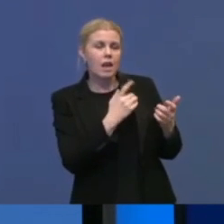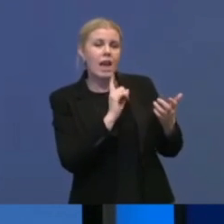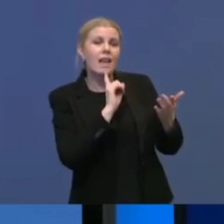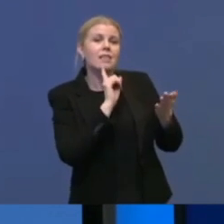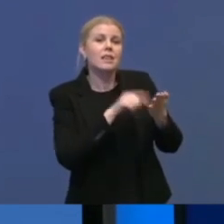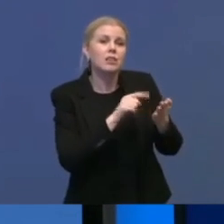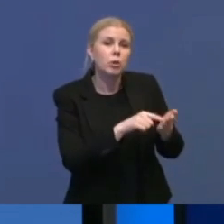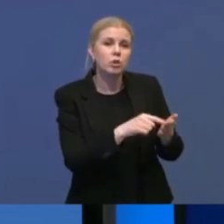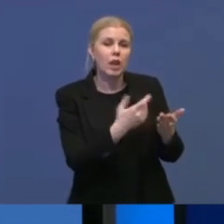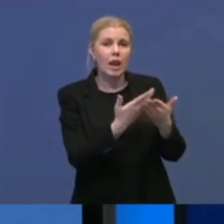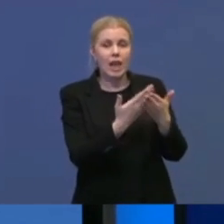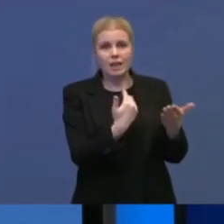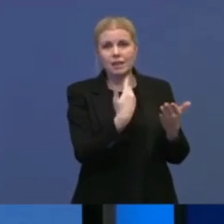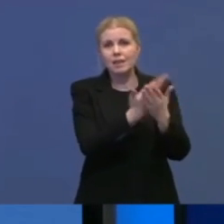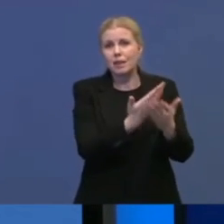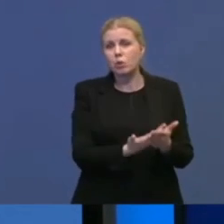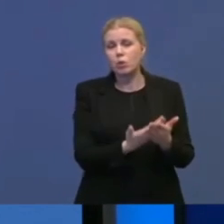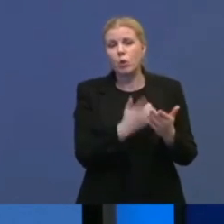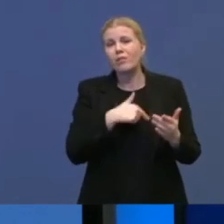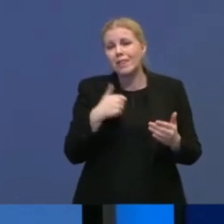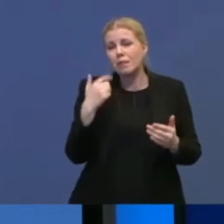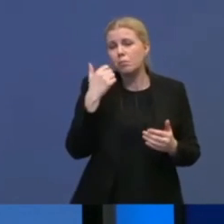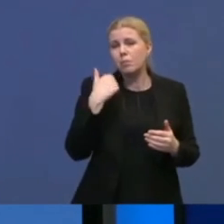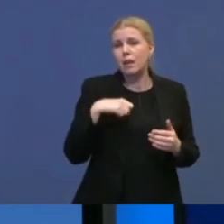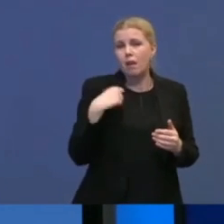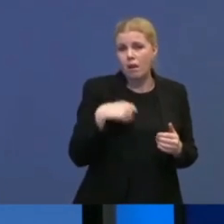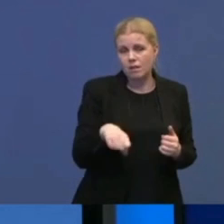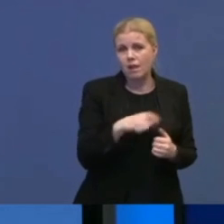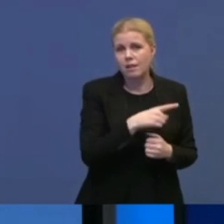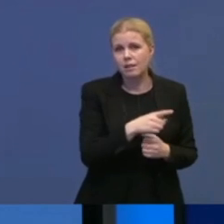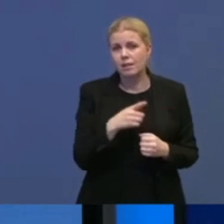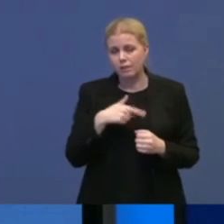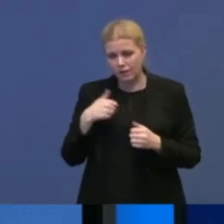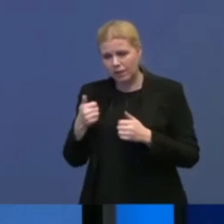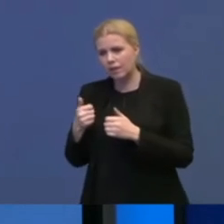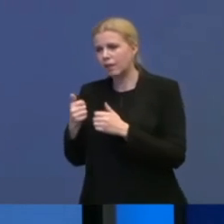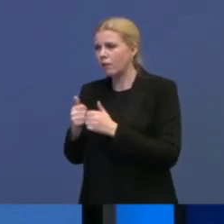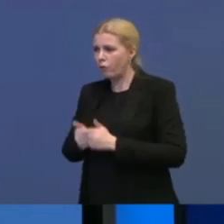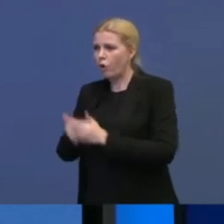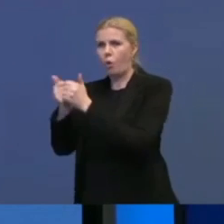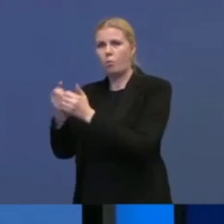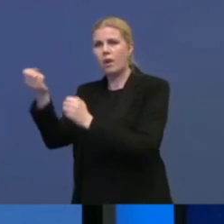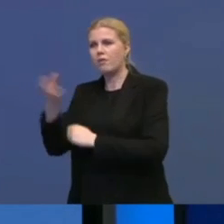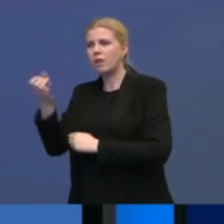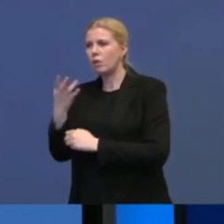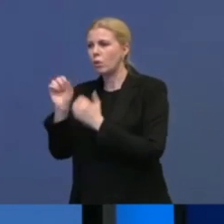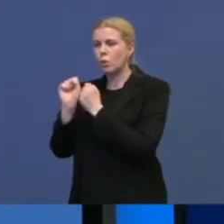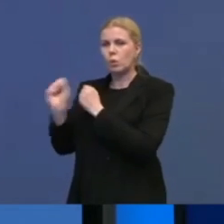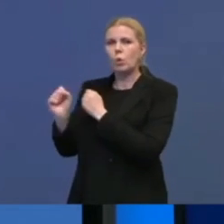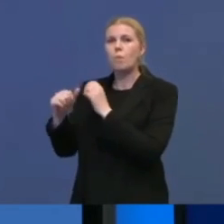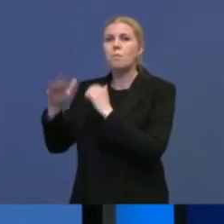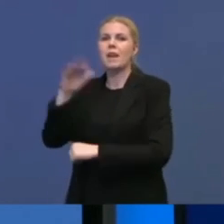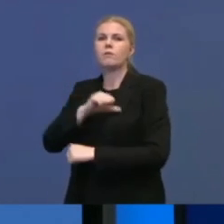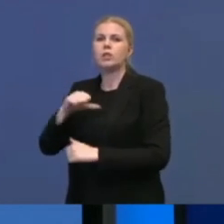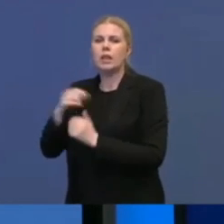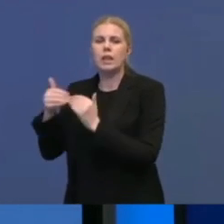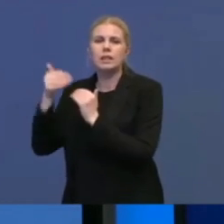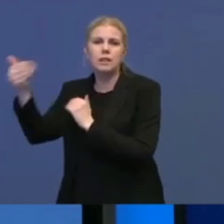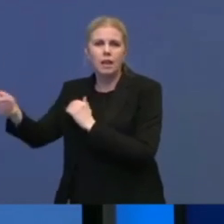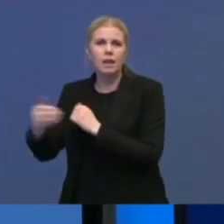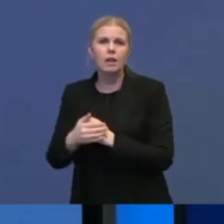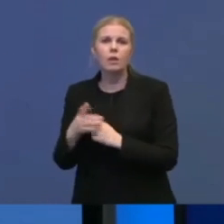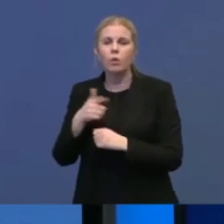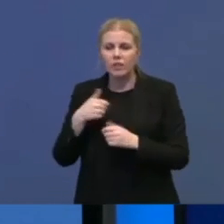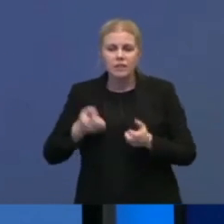dalabaatku digmoyinku kabbadna intelesiei taasna wano kuxun nahay. Hadda waa nulas on doona qebiyaal kasi aan ugortogno